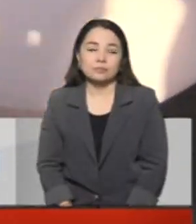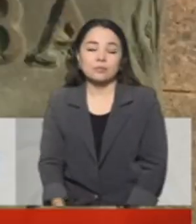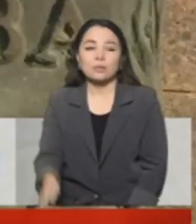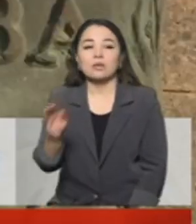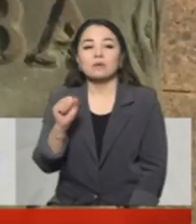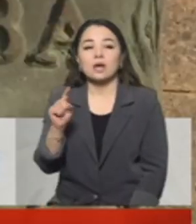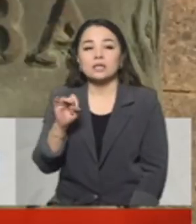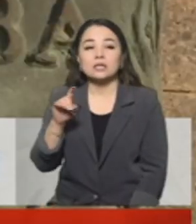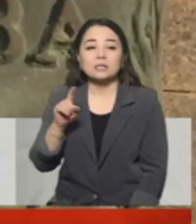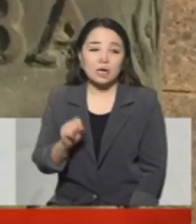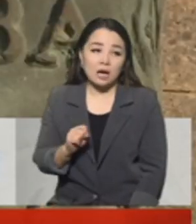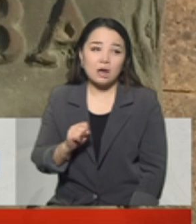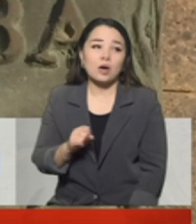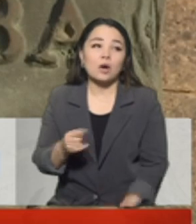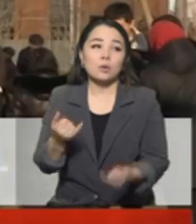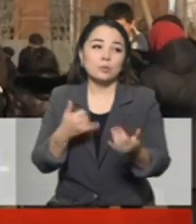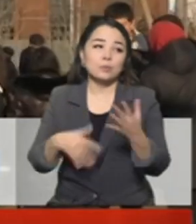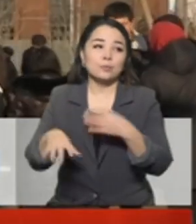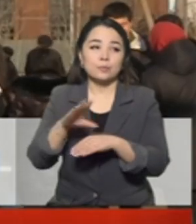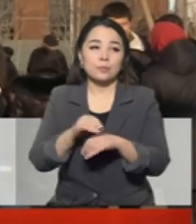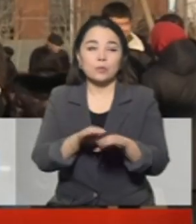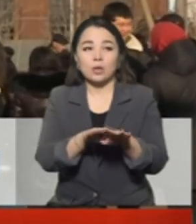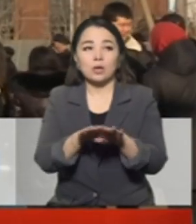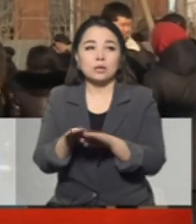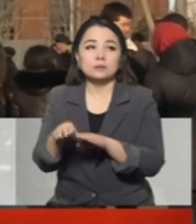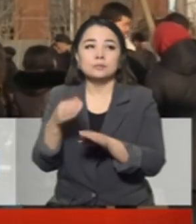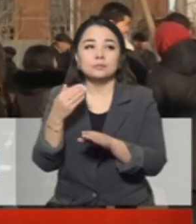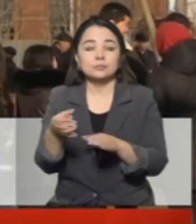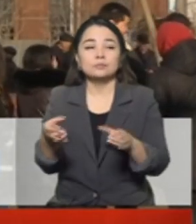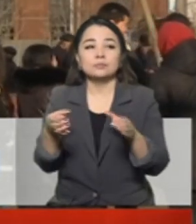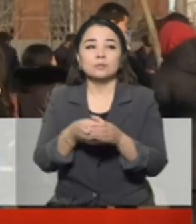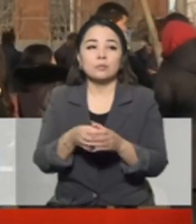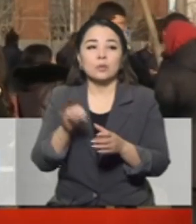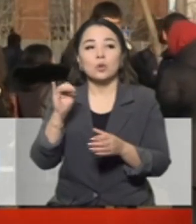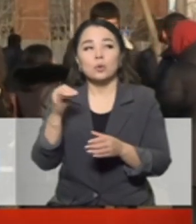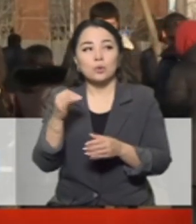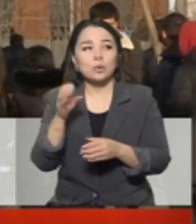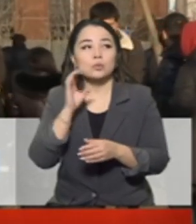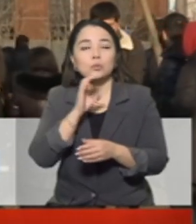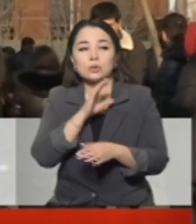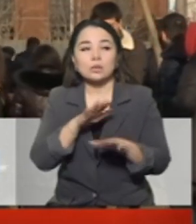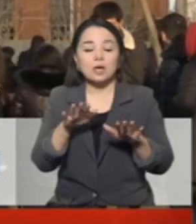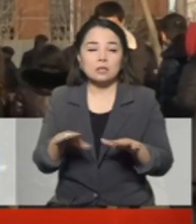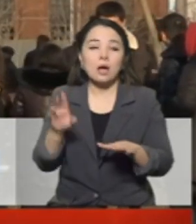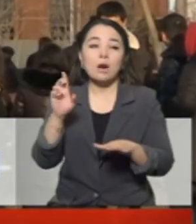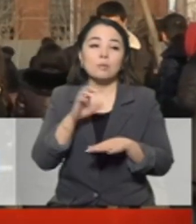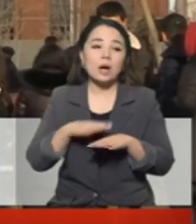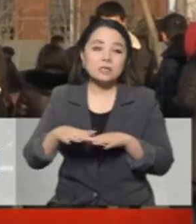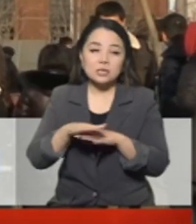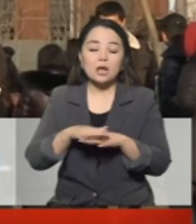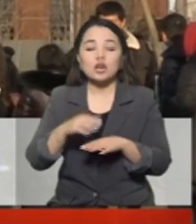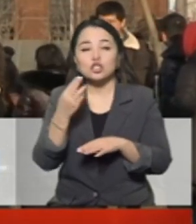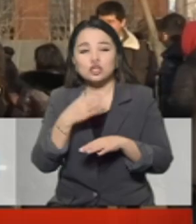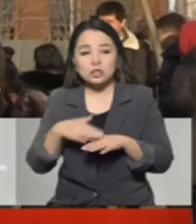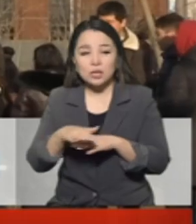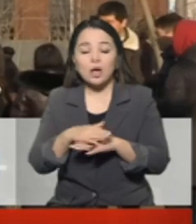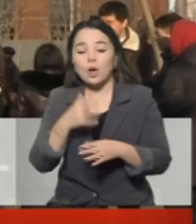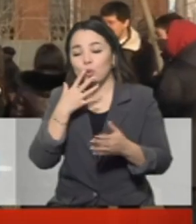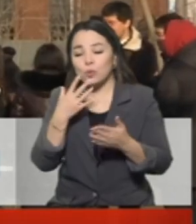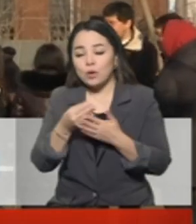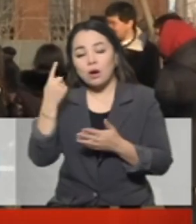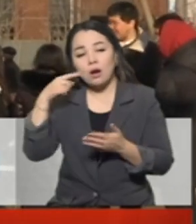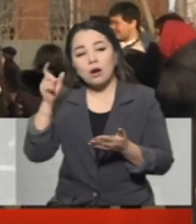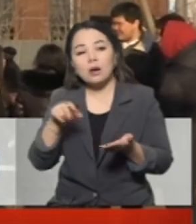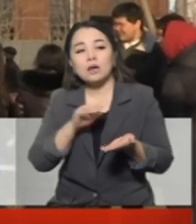Фариза бүкіл қазаққа ортақ ақын. Оны оңтүстікте, солтүстікте, батыста, шығыста өзімнің ақыным деп